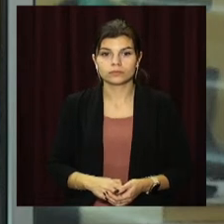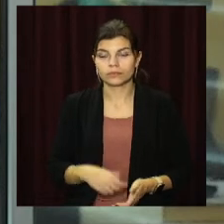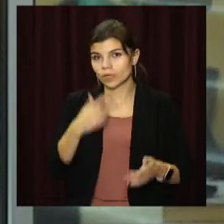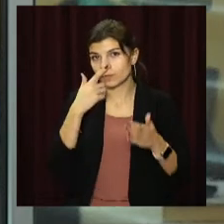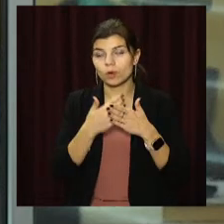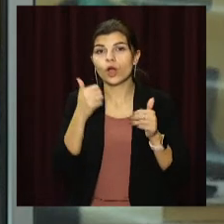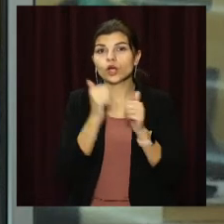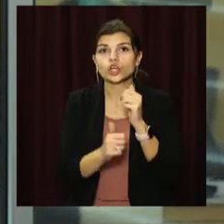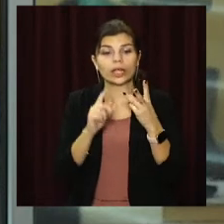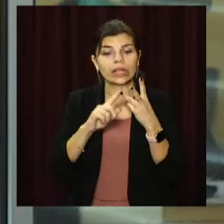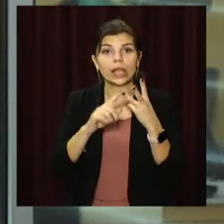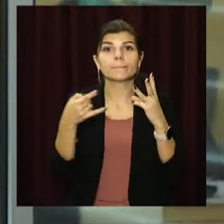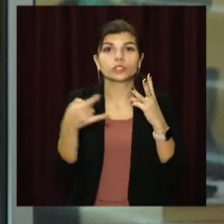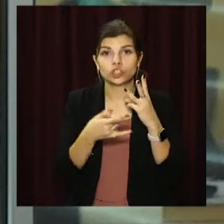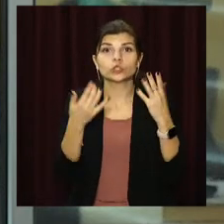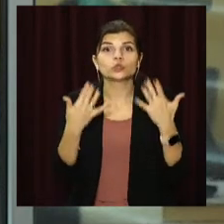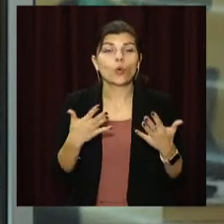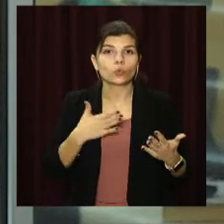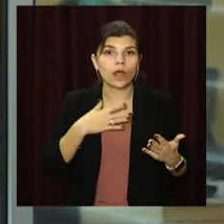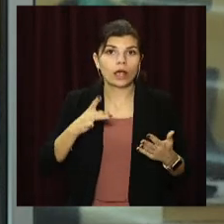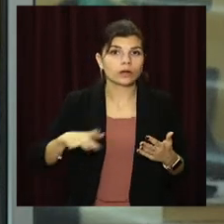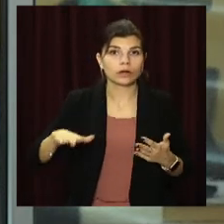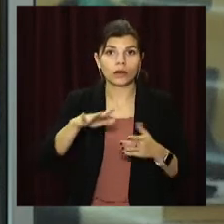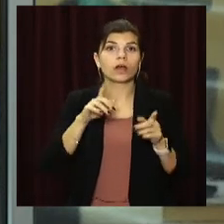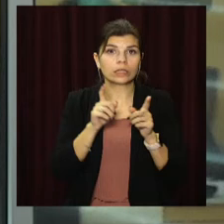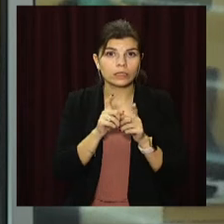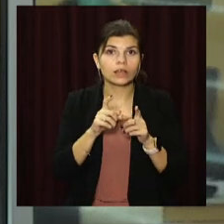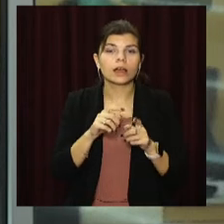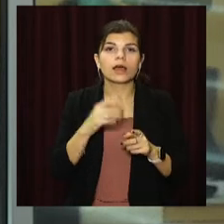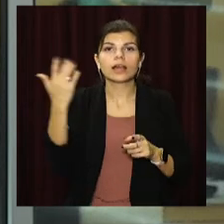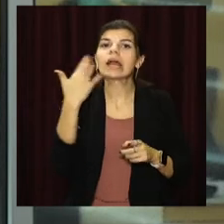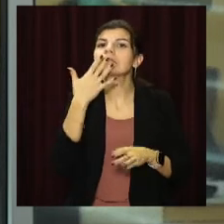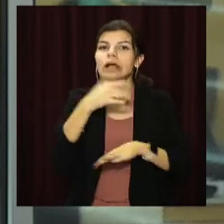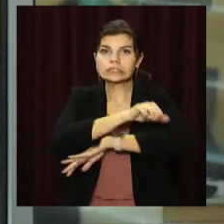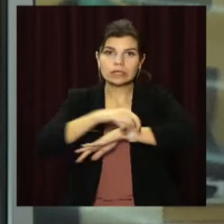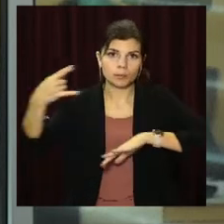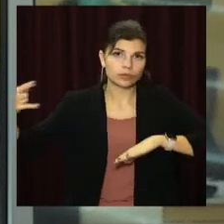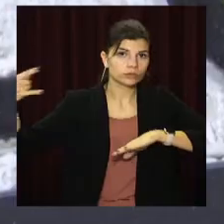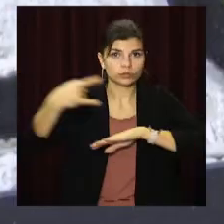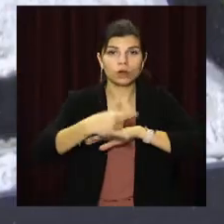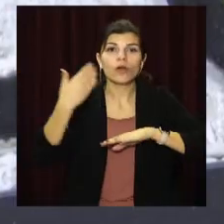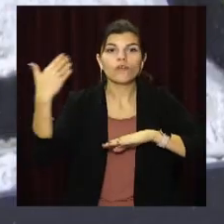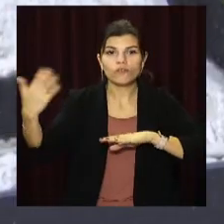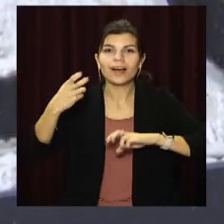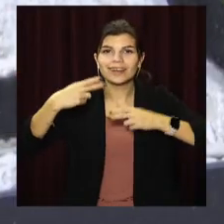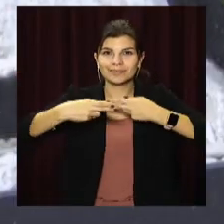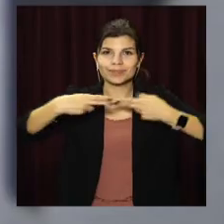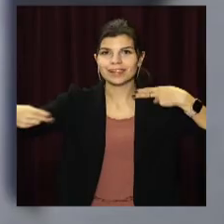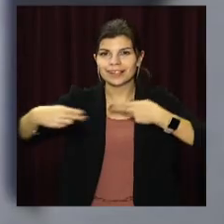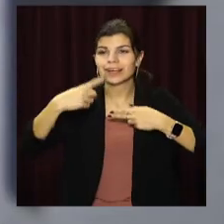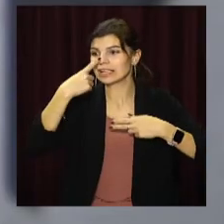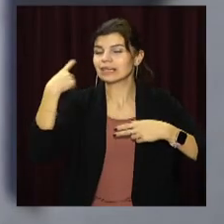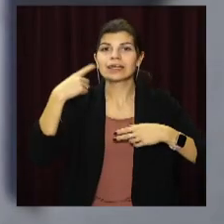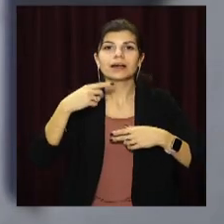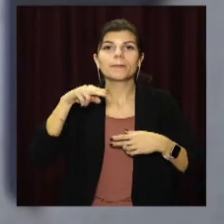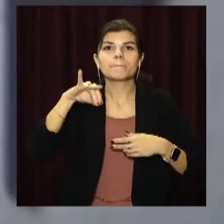Майже кожна третя машина – стільки у нашому регіоні так званих євроблях. Період їхнього пільгового розмитнення нещодавно добіг